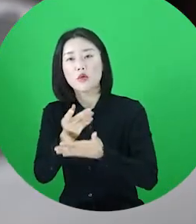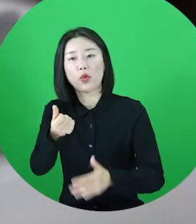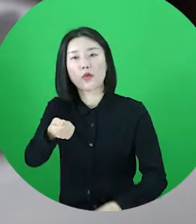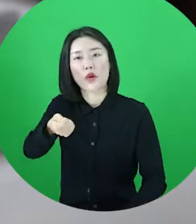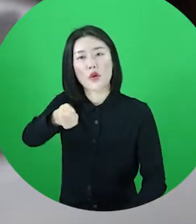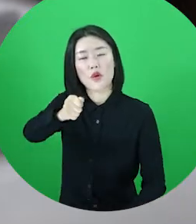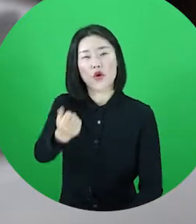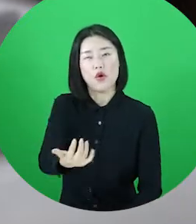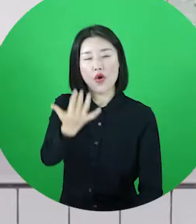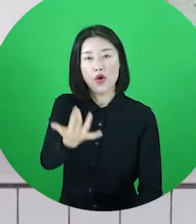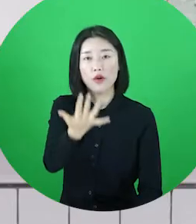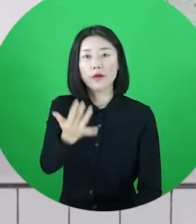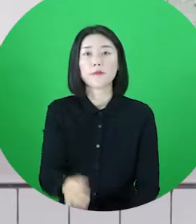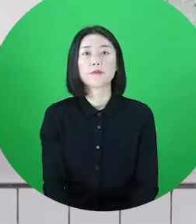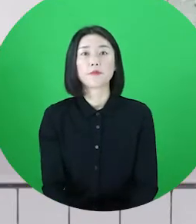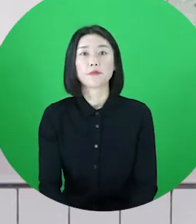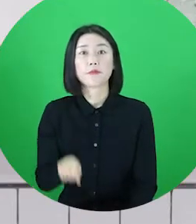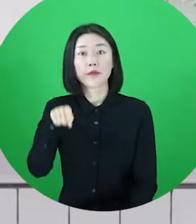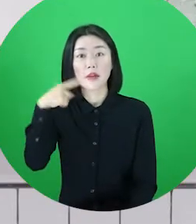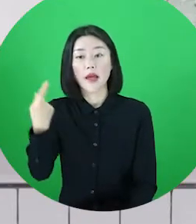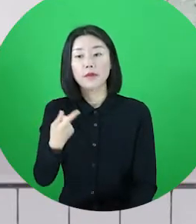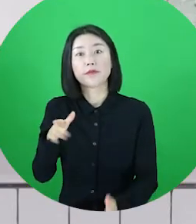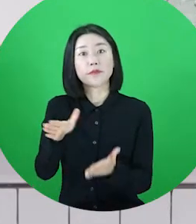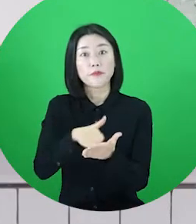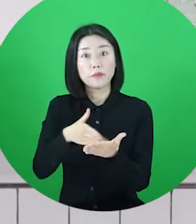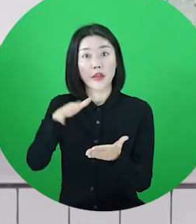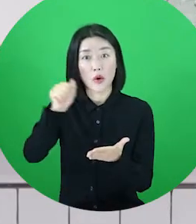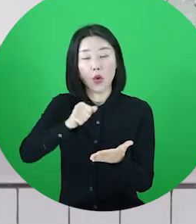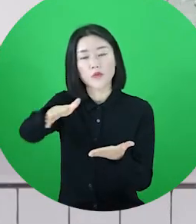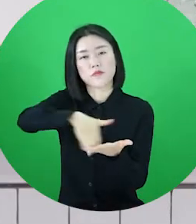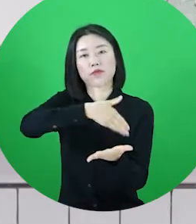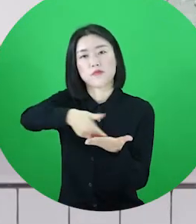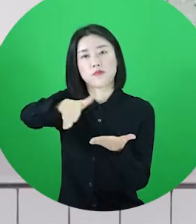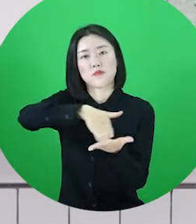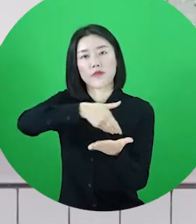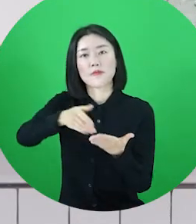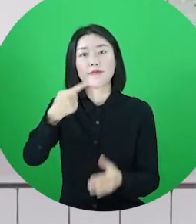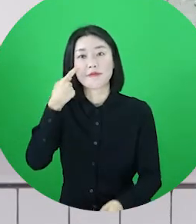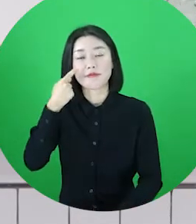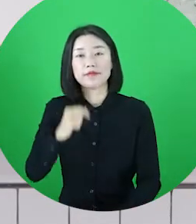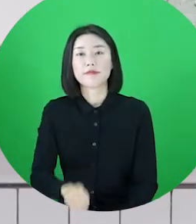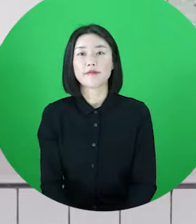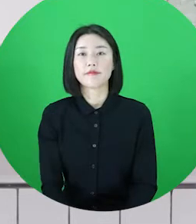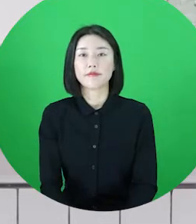이렇게. 그리고 볶음 주걱으로 재료를 볶아주세요.